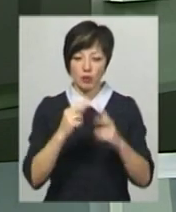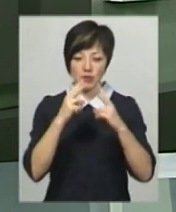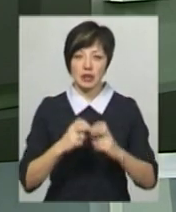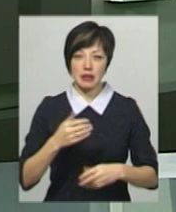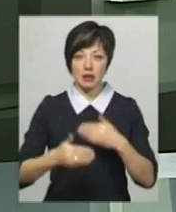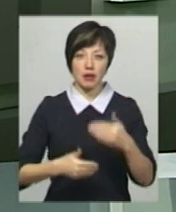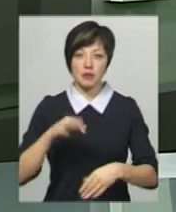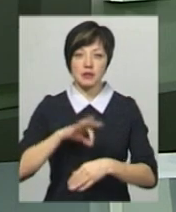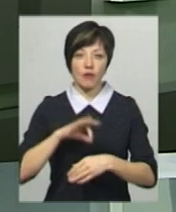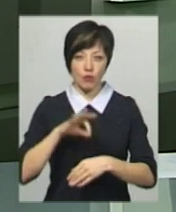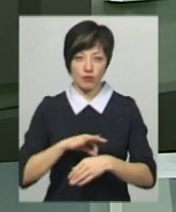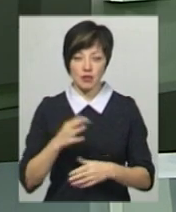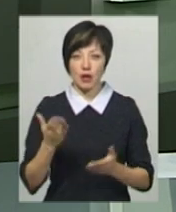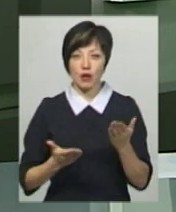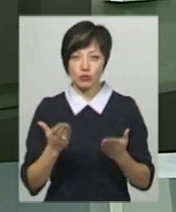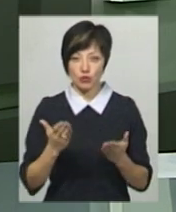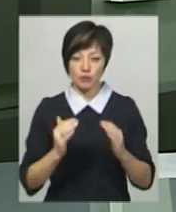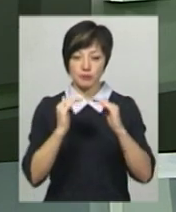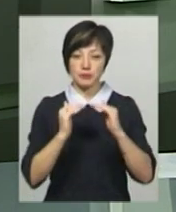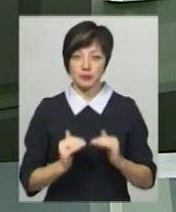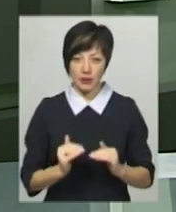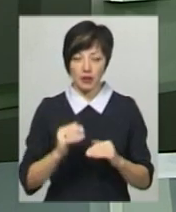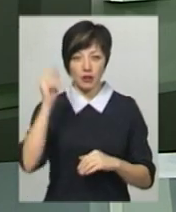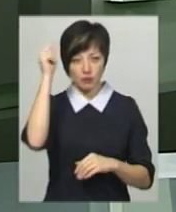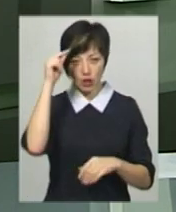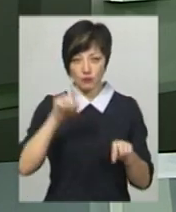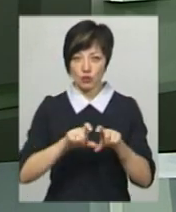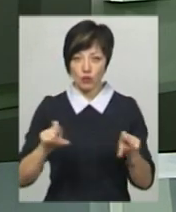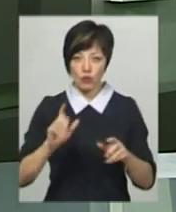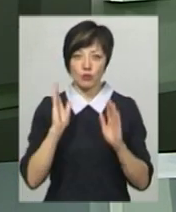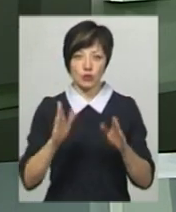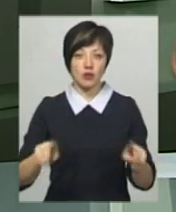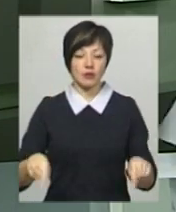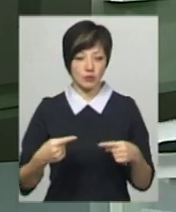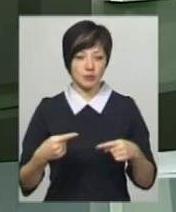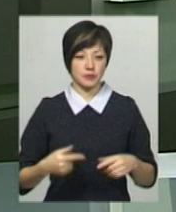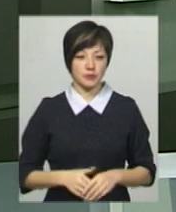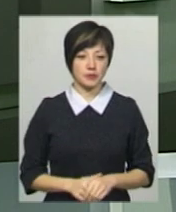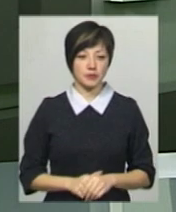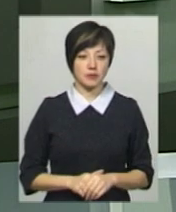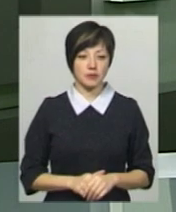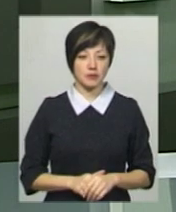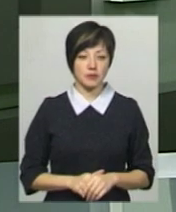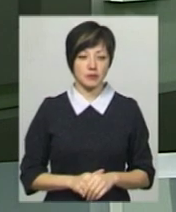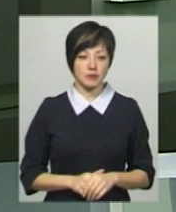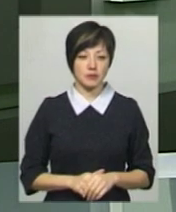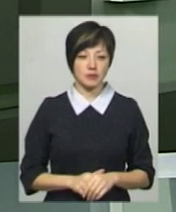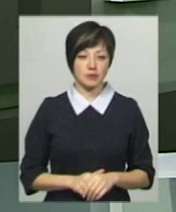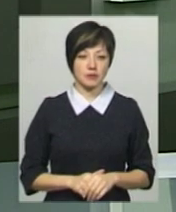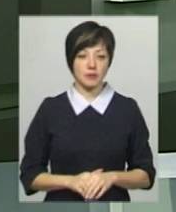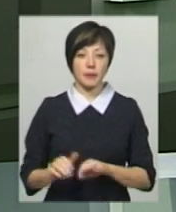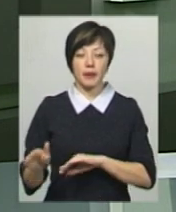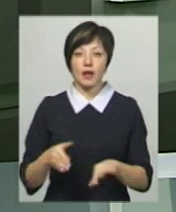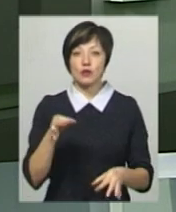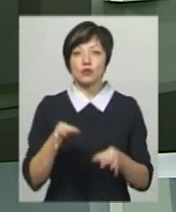динаміку захворюваності. Якщо вона йде на спад, то навчання у школах відновлять.